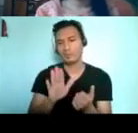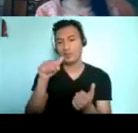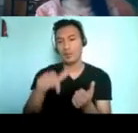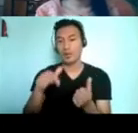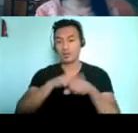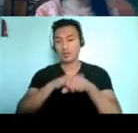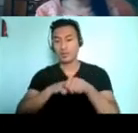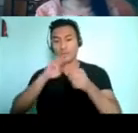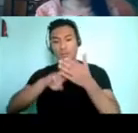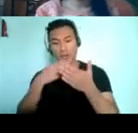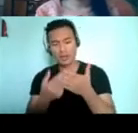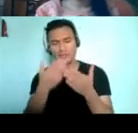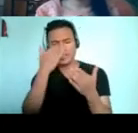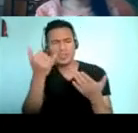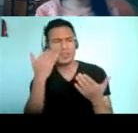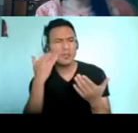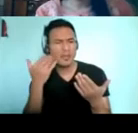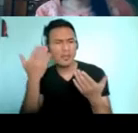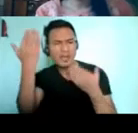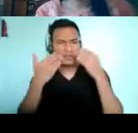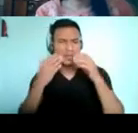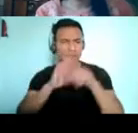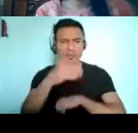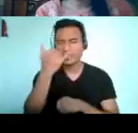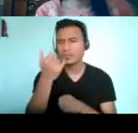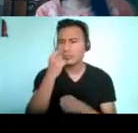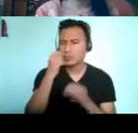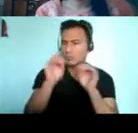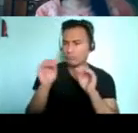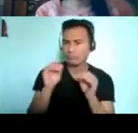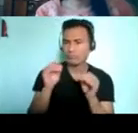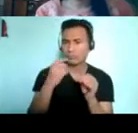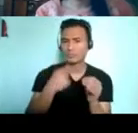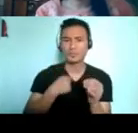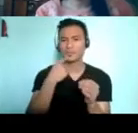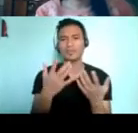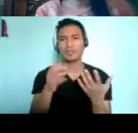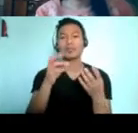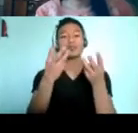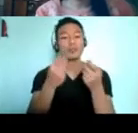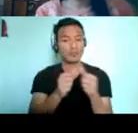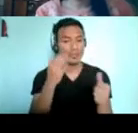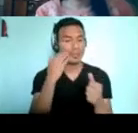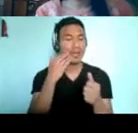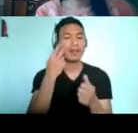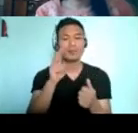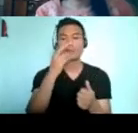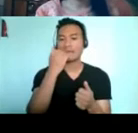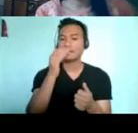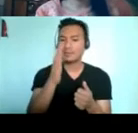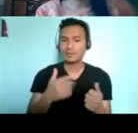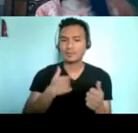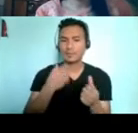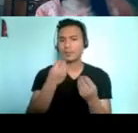अहिलेको समय भनेको होइन, किन महिलामाथि पनि धेरै हिंसा भइरहेको छ, पुरुषलाई भएको छैन भनेर म भन्दिनँ, तर सङ्ख्यात्मक रूपमा महिलालाई भएको कारणले गर्दा म